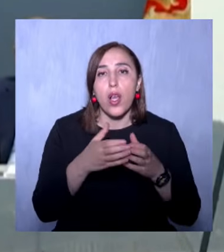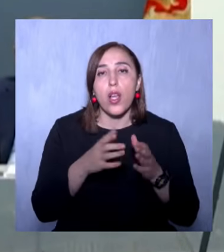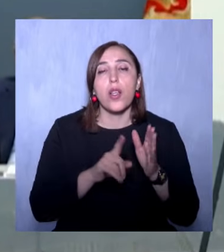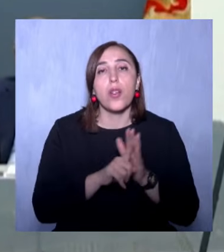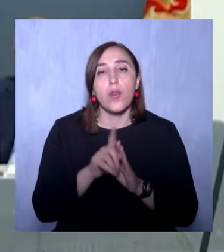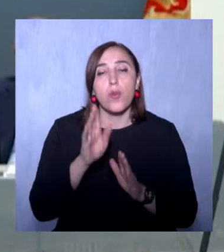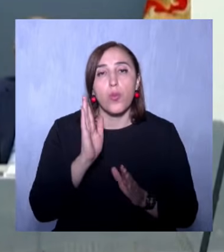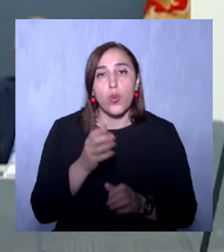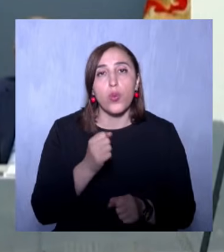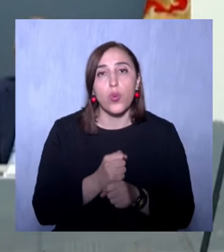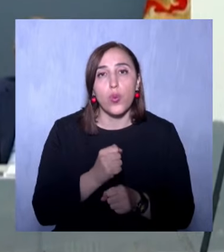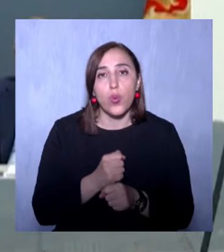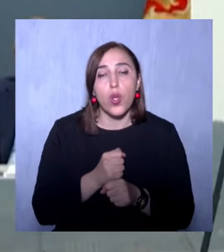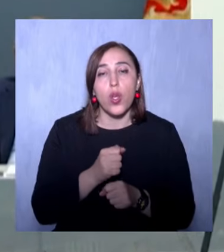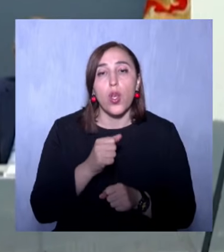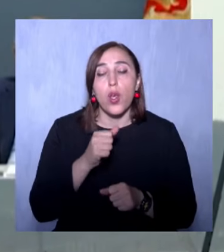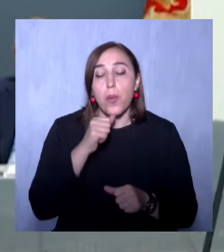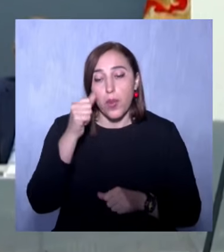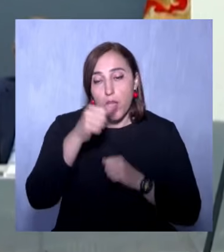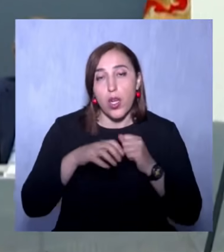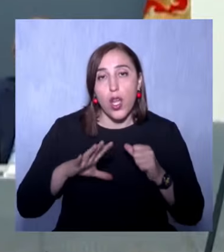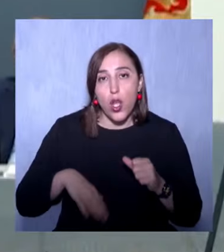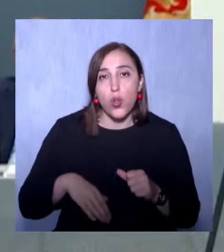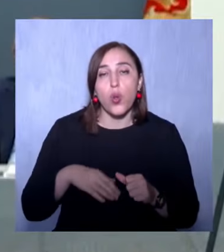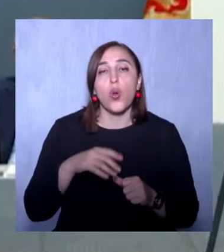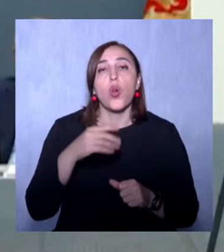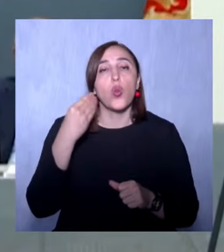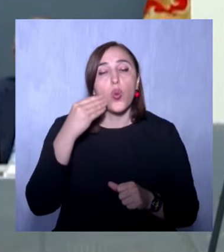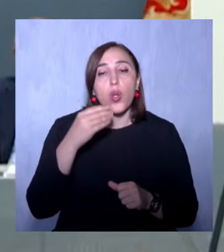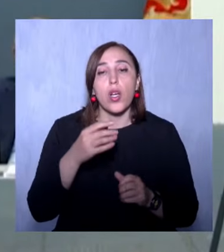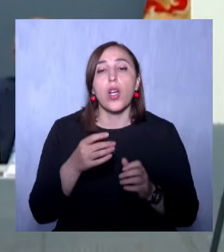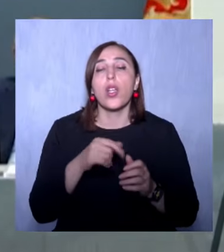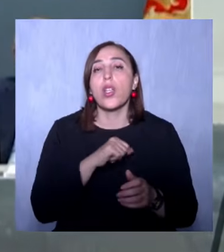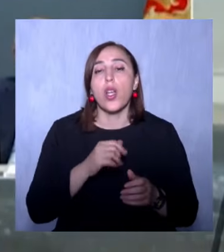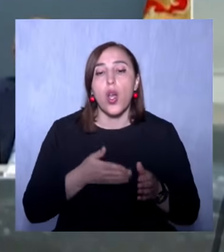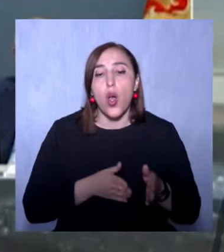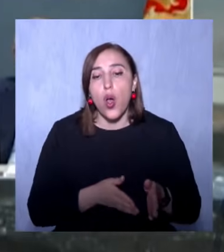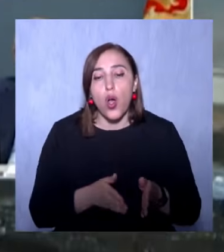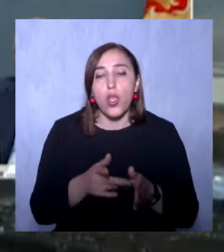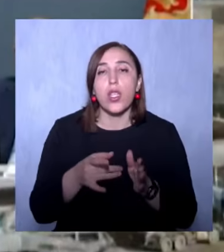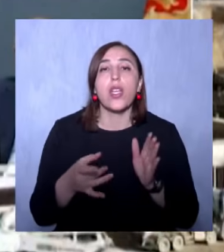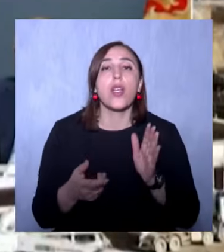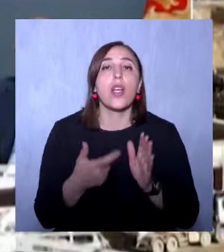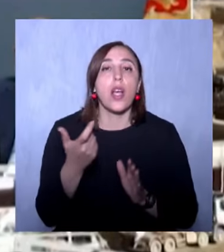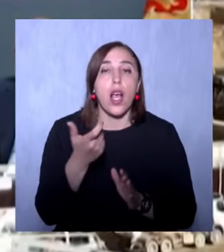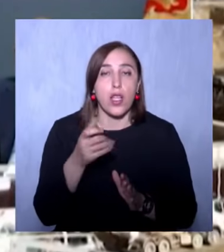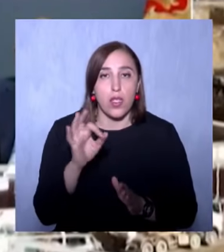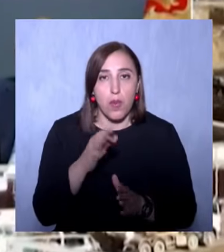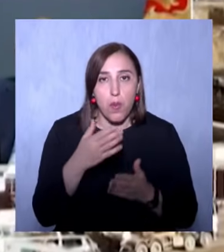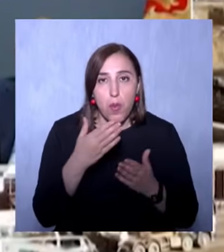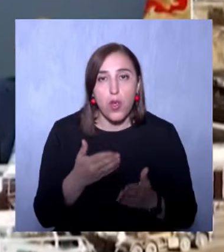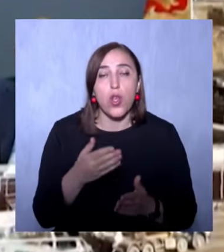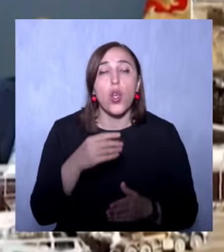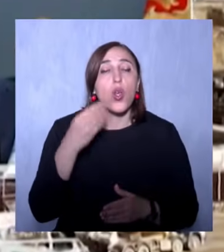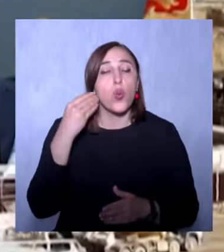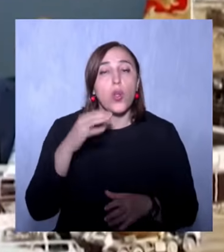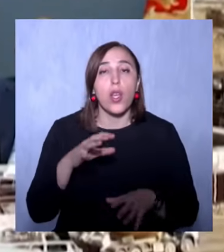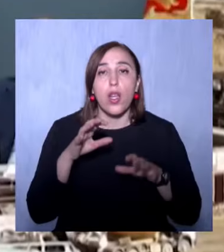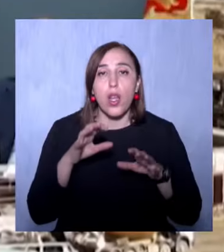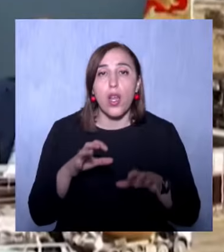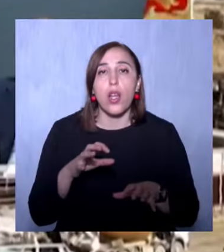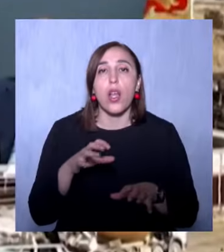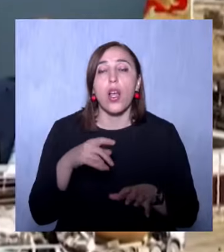խոսքով կսկսի գործել արդեն եկող տարի թուրքական հոսք գազատարը, որին Պուտինն էր հատուկ անդրադարձել։ Թուրքիայի նախագահը